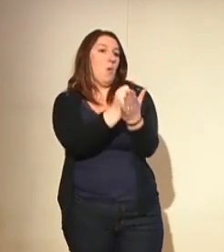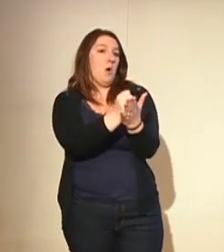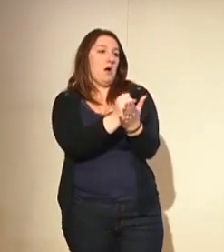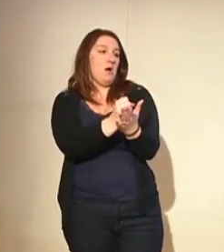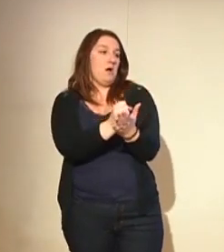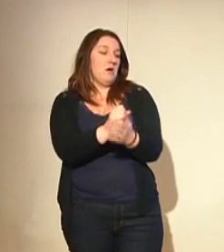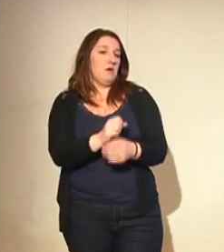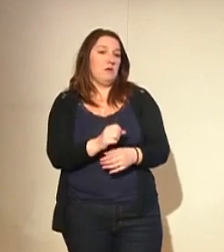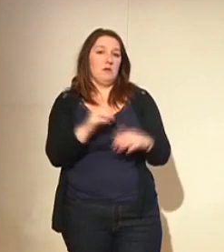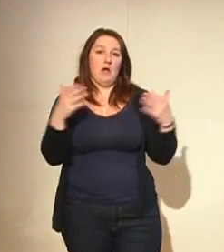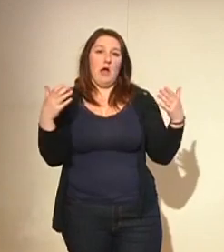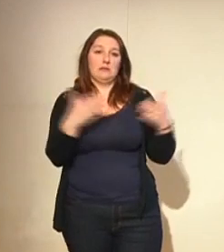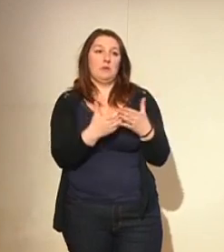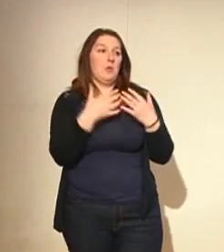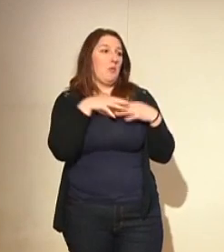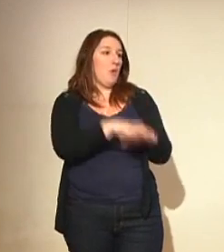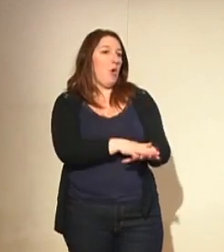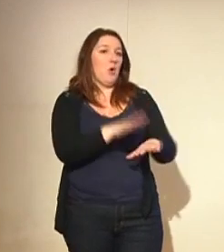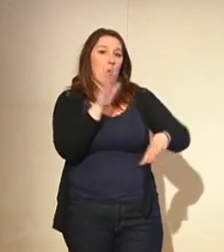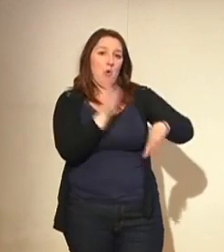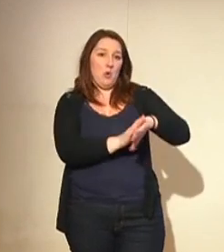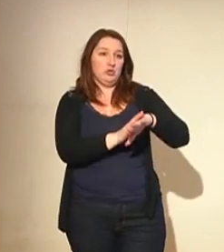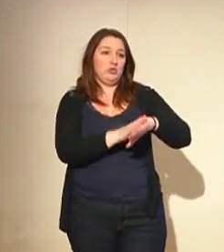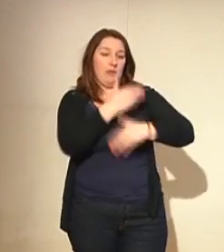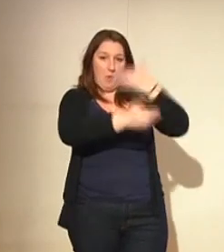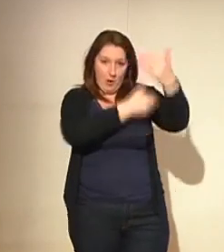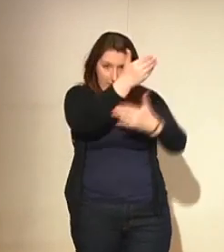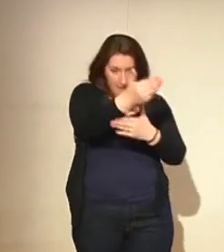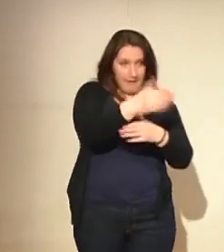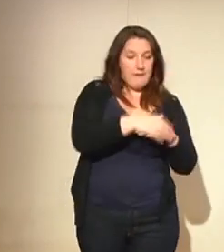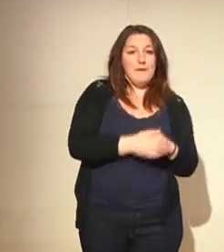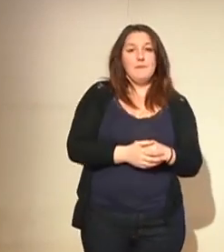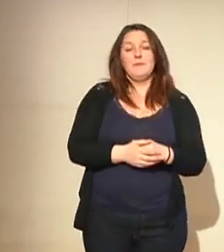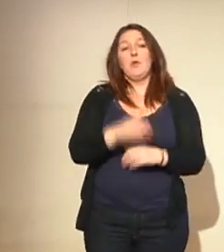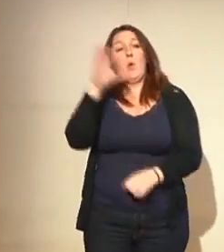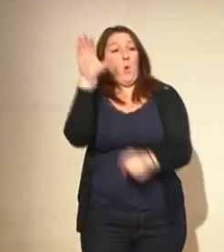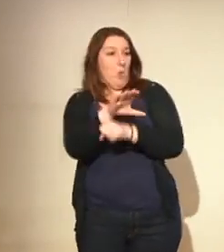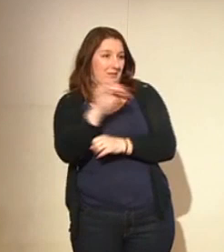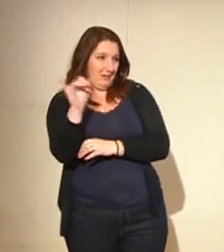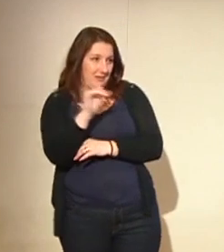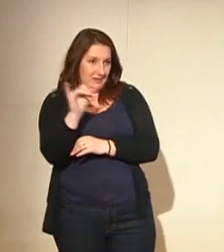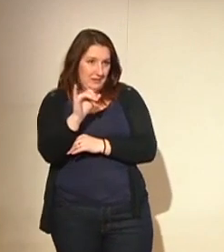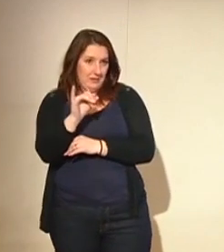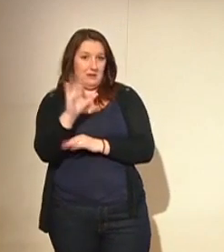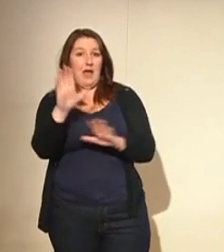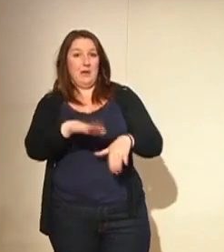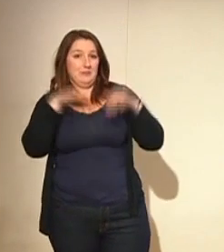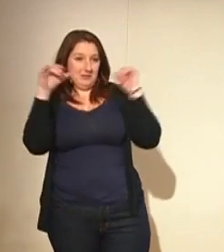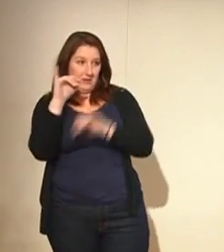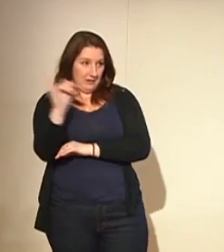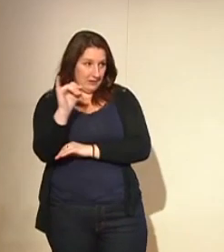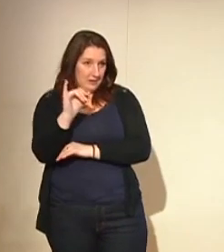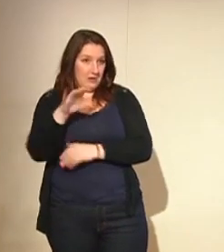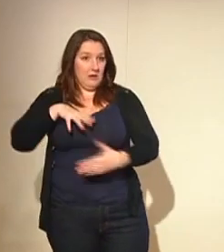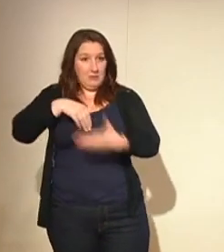pour rassemblement gauche et progrès qui est contre qui s'abstient